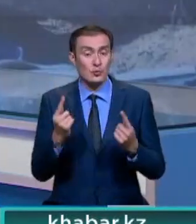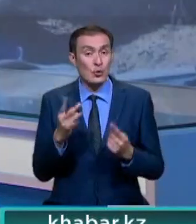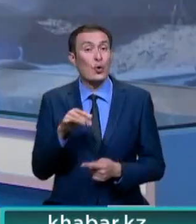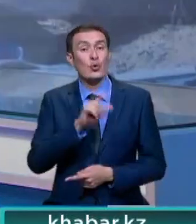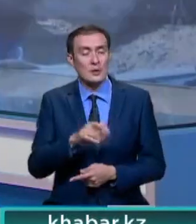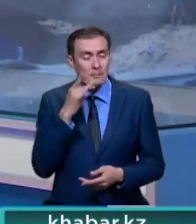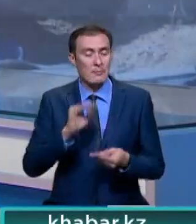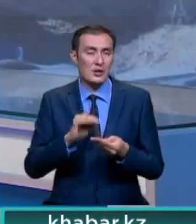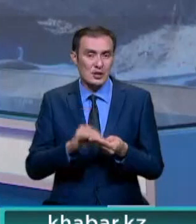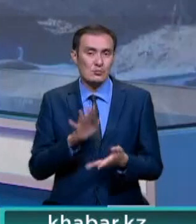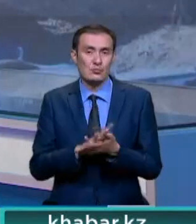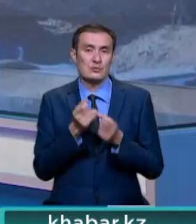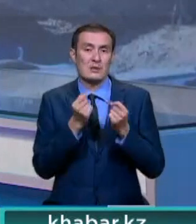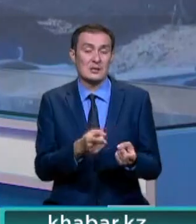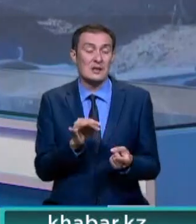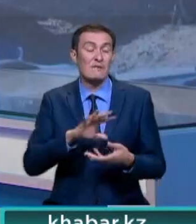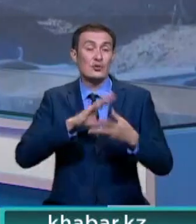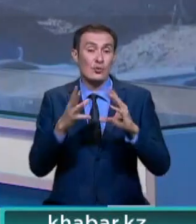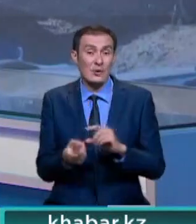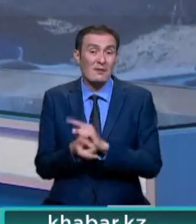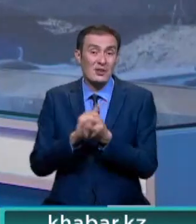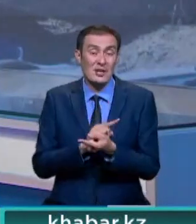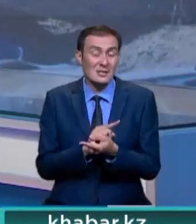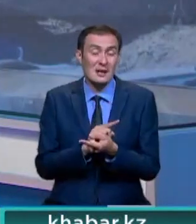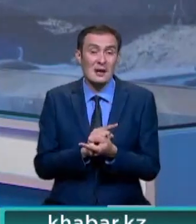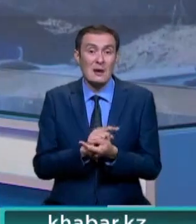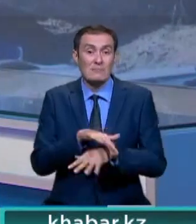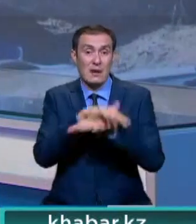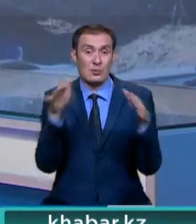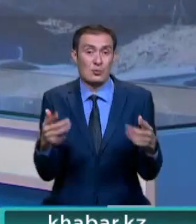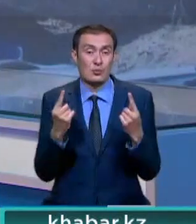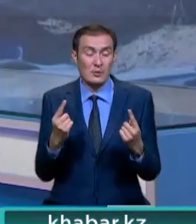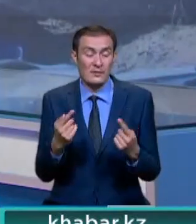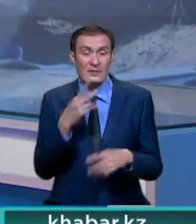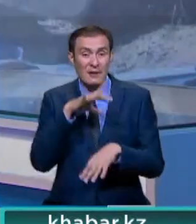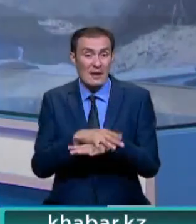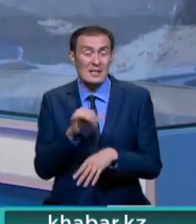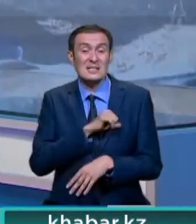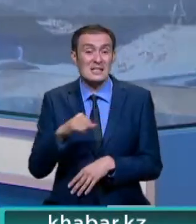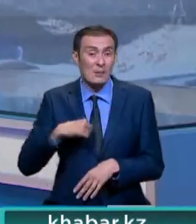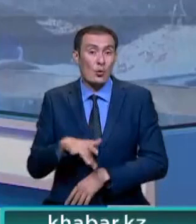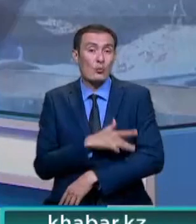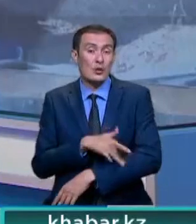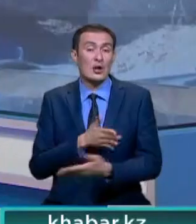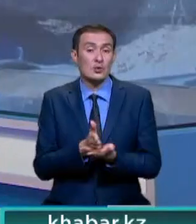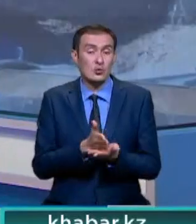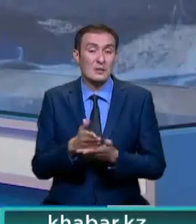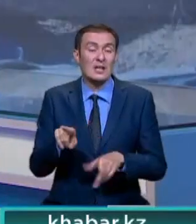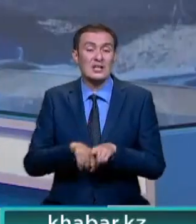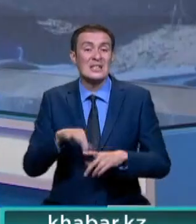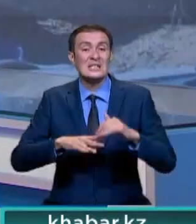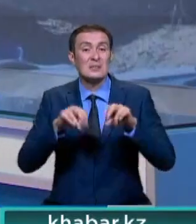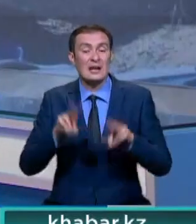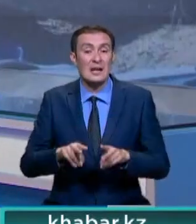люди продолжают мусорить. И в итоге это превращается в целые стихийные полигоны. Их выявляют и сами коммунальщики, и